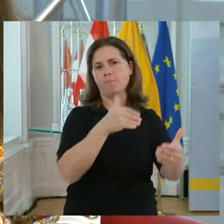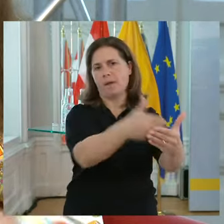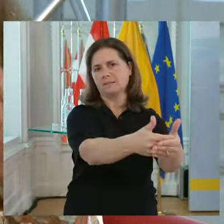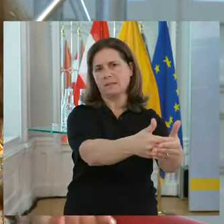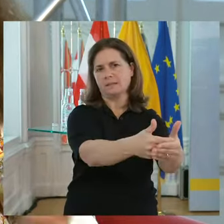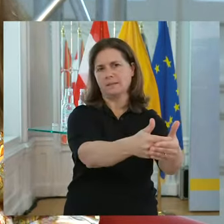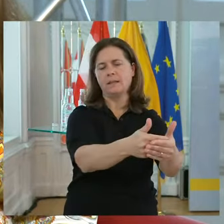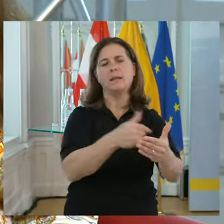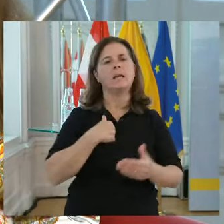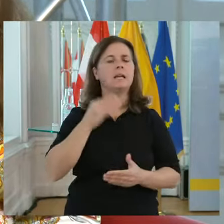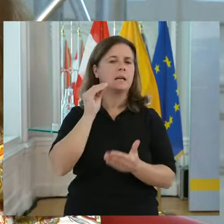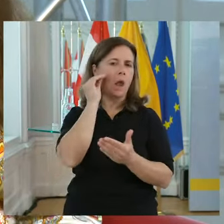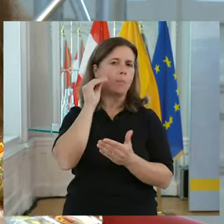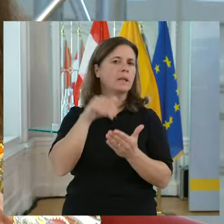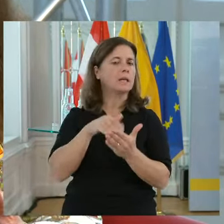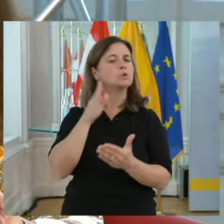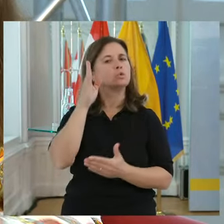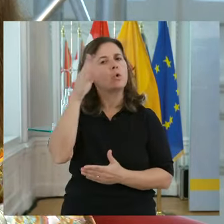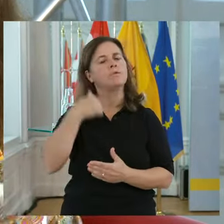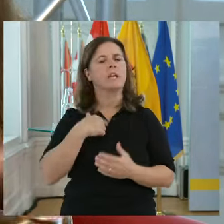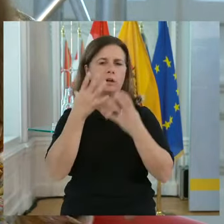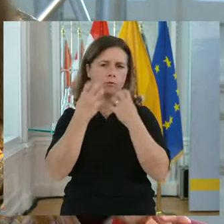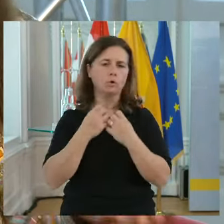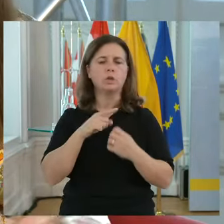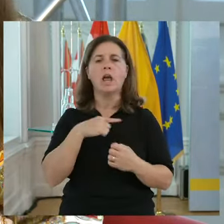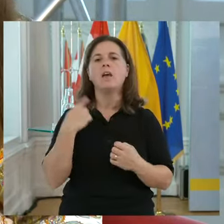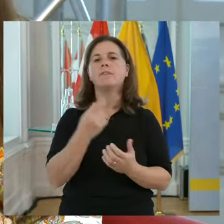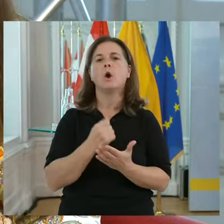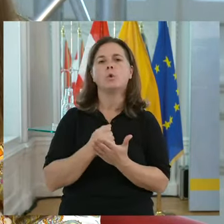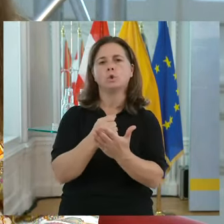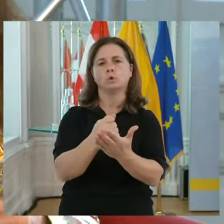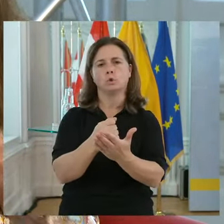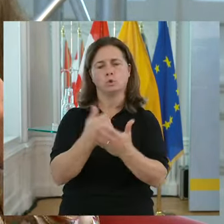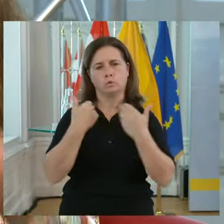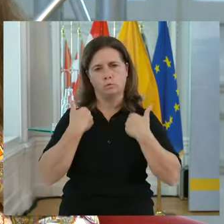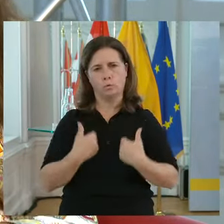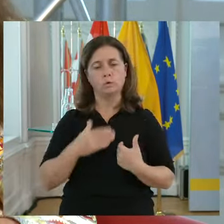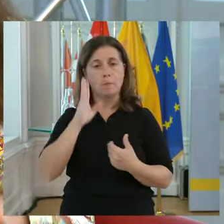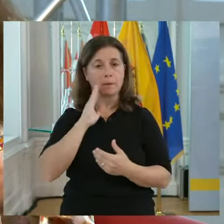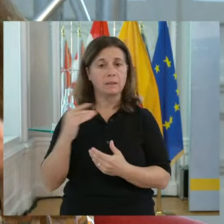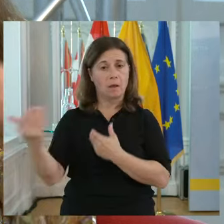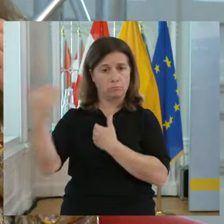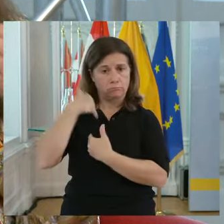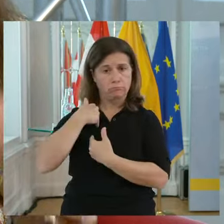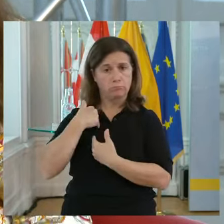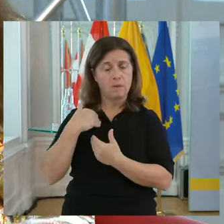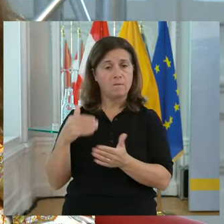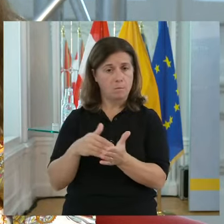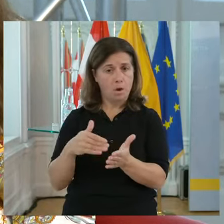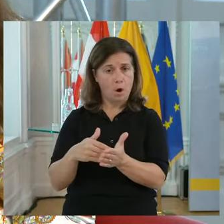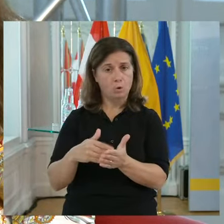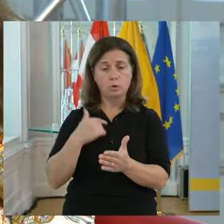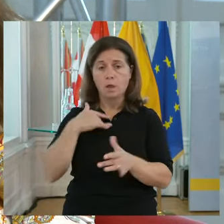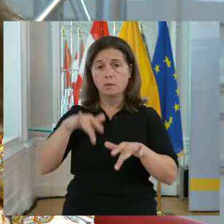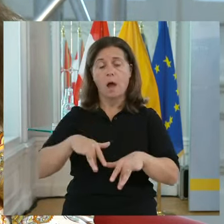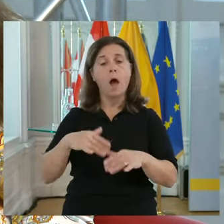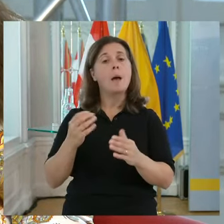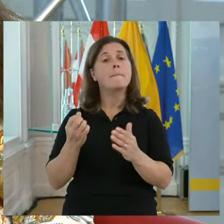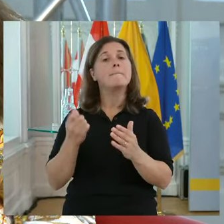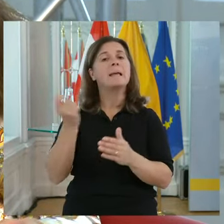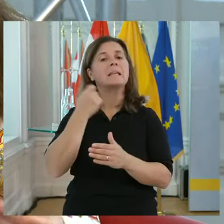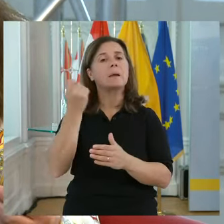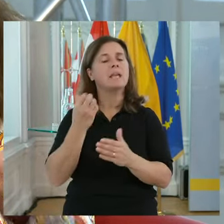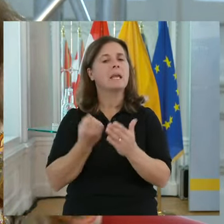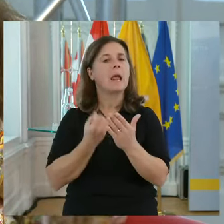einfach die Zukunft ist und das wünsche ich mir. Und wir unterstützen von unserer Seite, bitte kommen Sie auf uns zu. Wir haben die betrieblichen